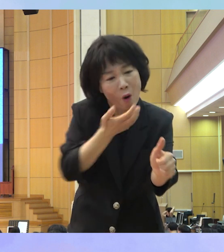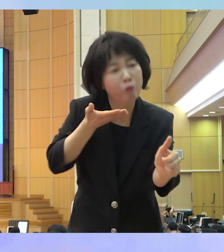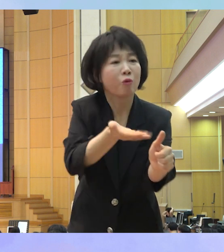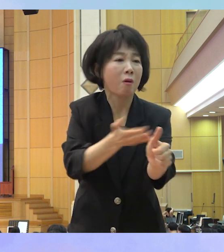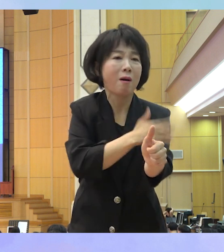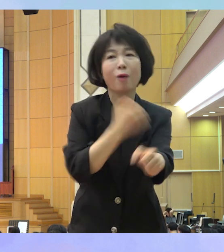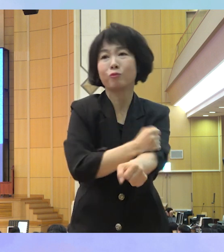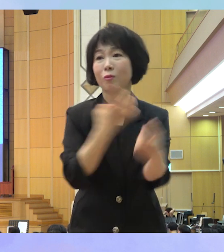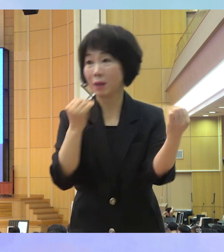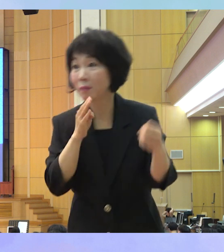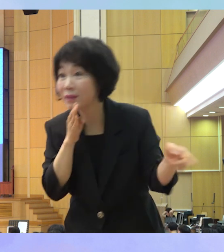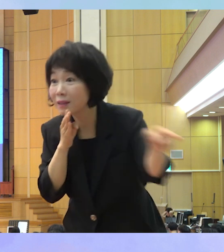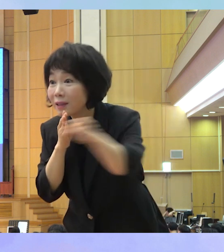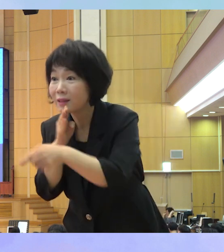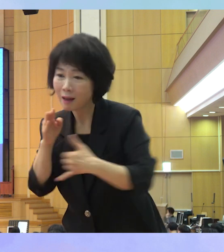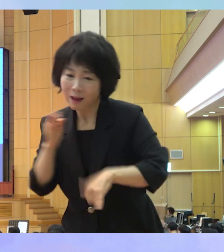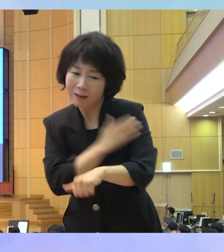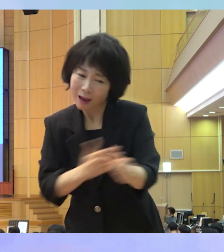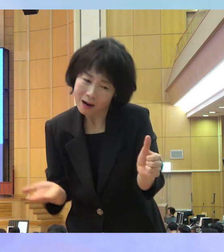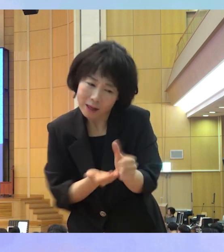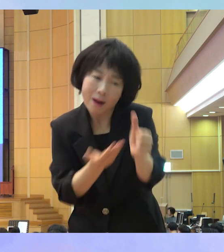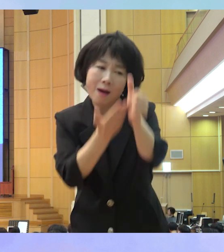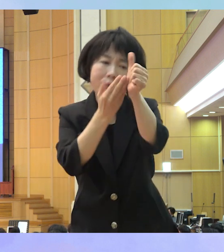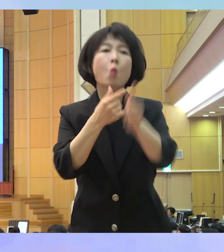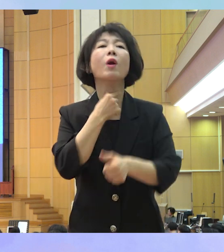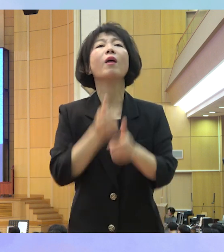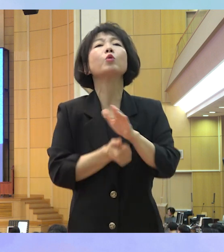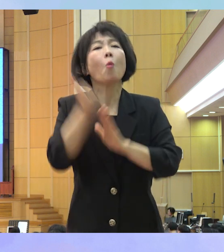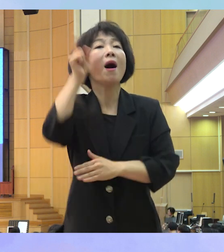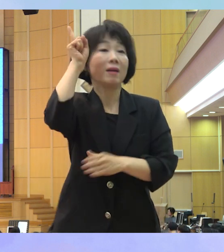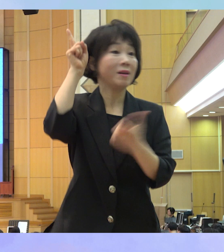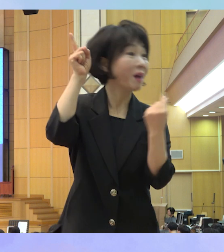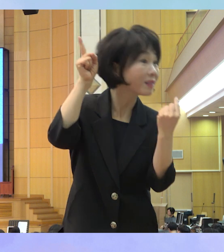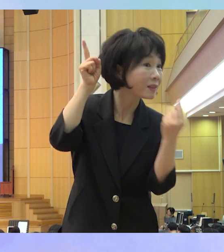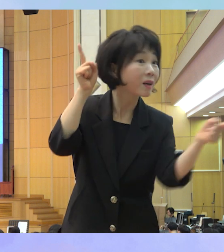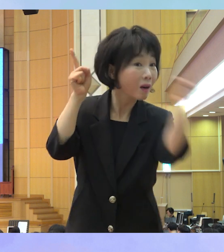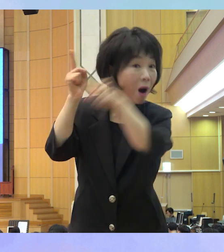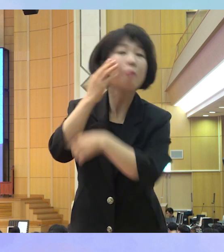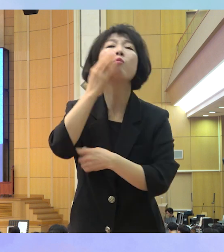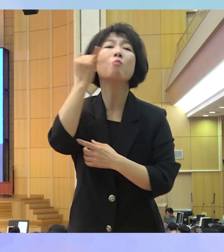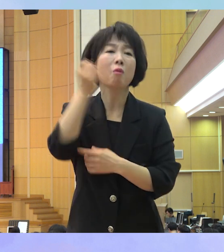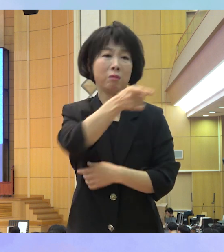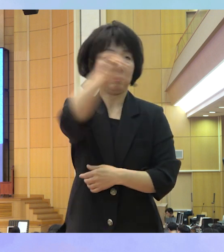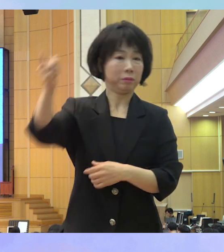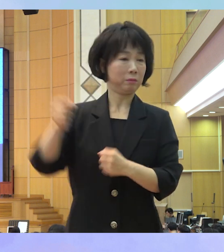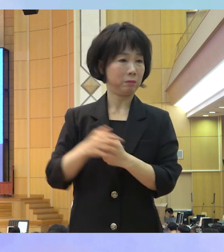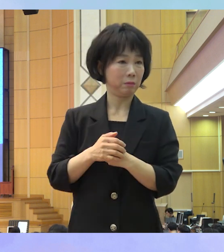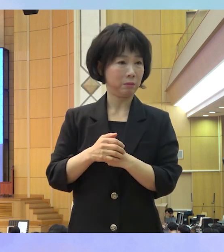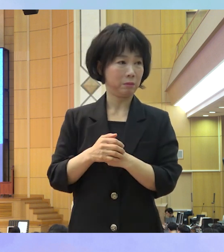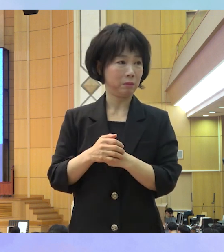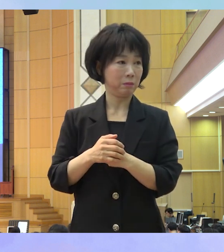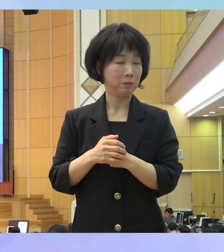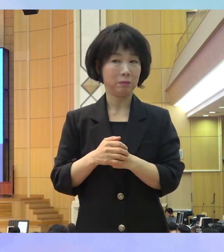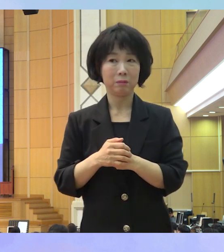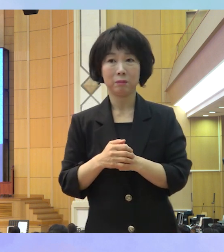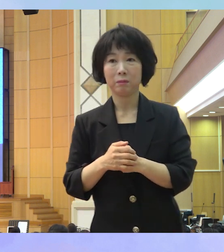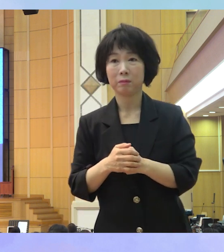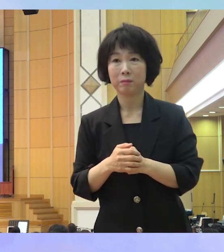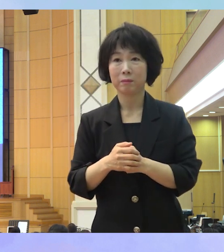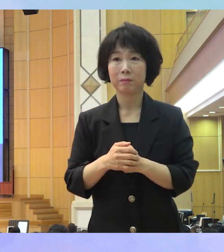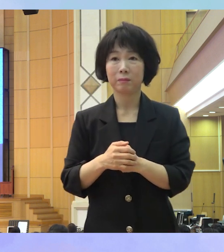되니까 우리 자녀들이 잘 되기를 바라는 거거든요. 그러한 부모를 우리가 뭐